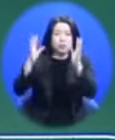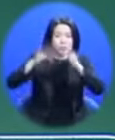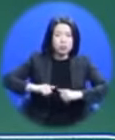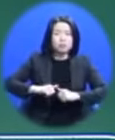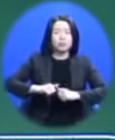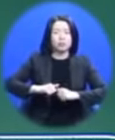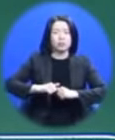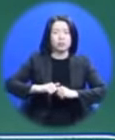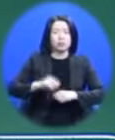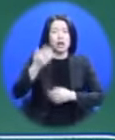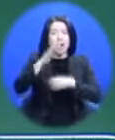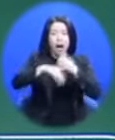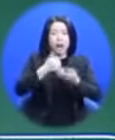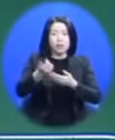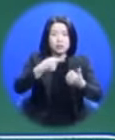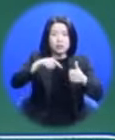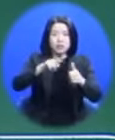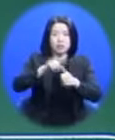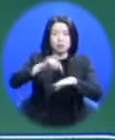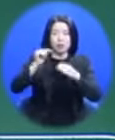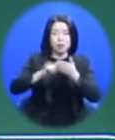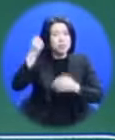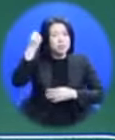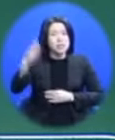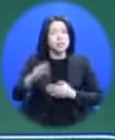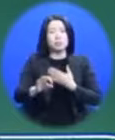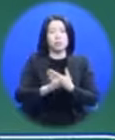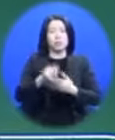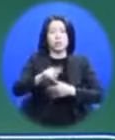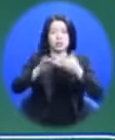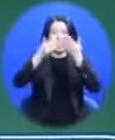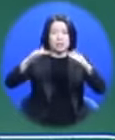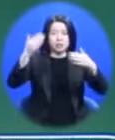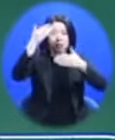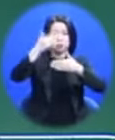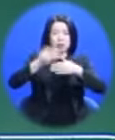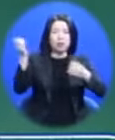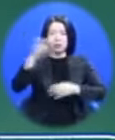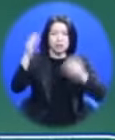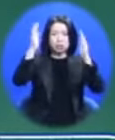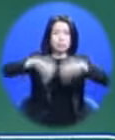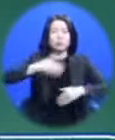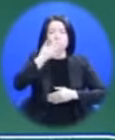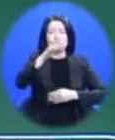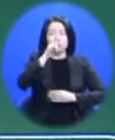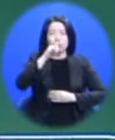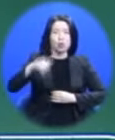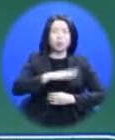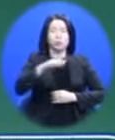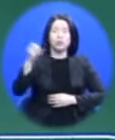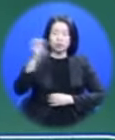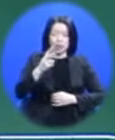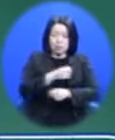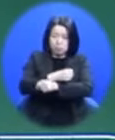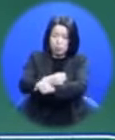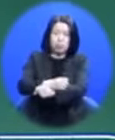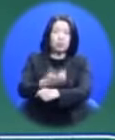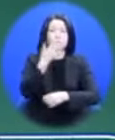우리가 하나님만 의지하는 마음을 잃어버린다면 이 성벽 다시 무너질 수 있고 우리는 다시 포로로 잡혀갈 수